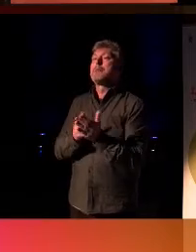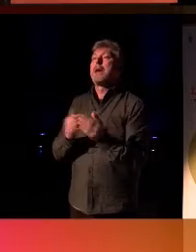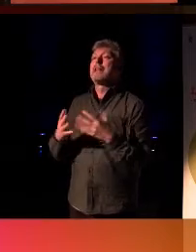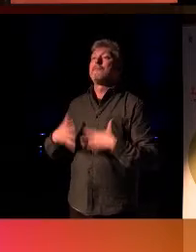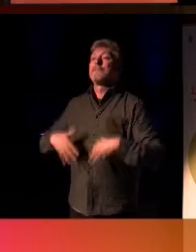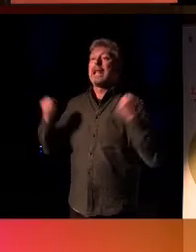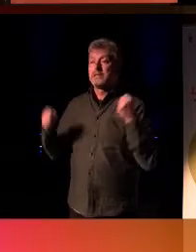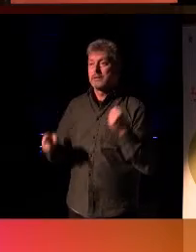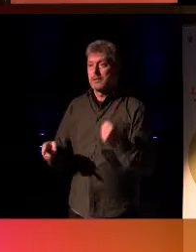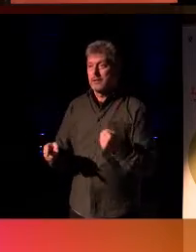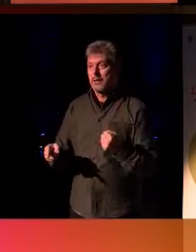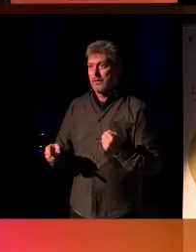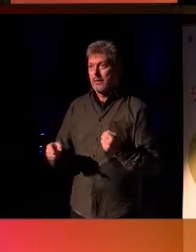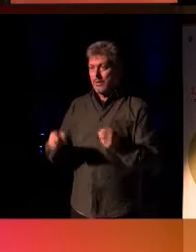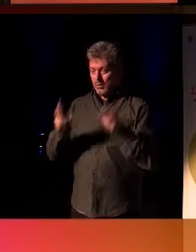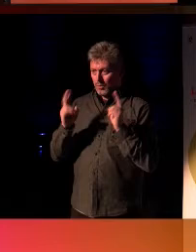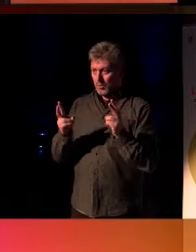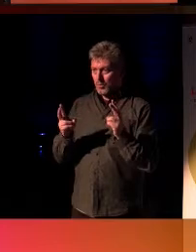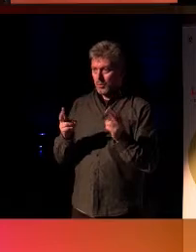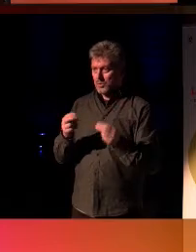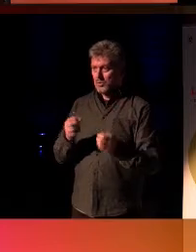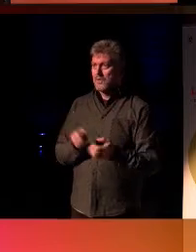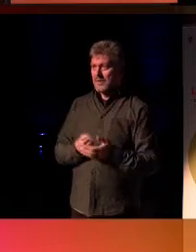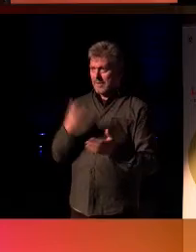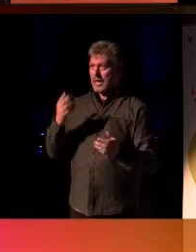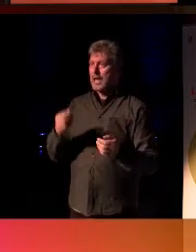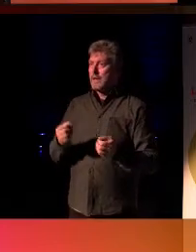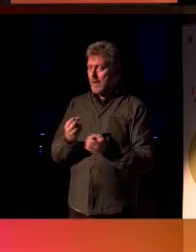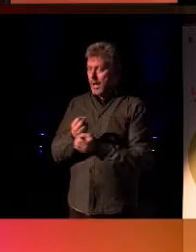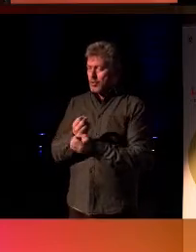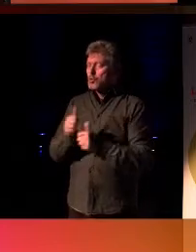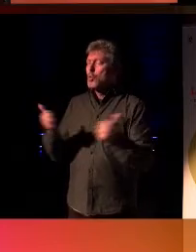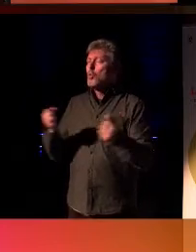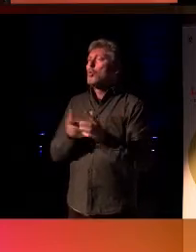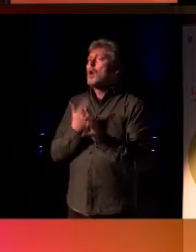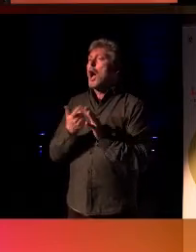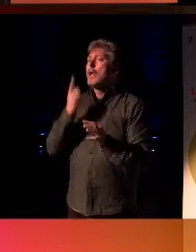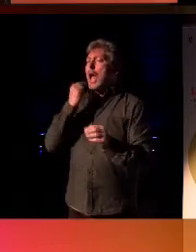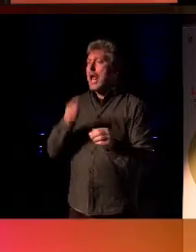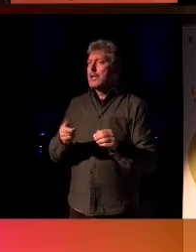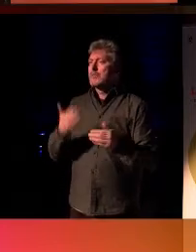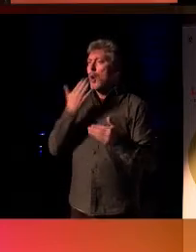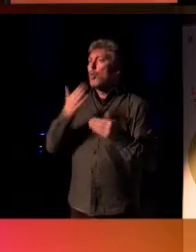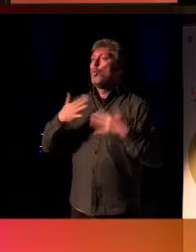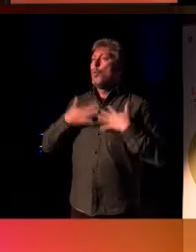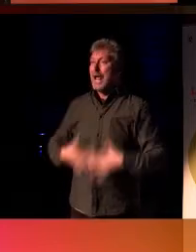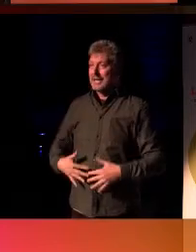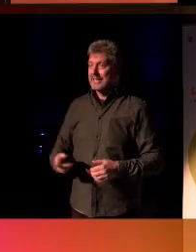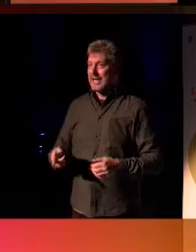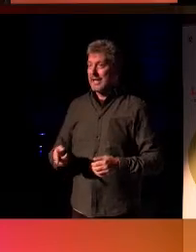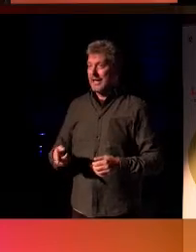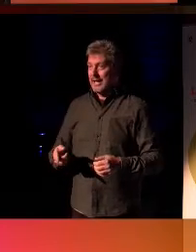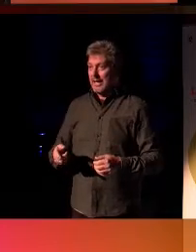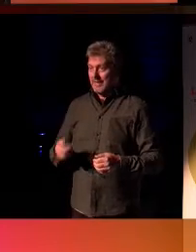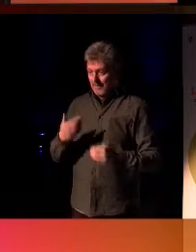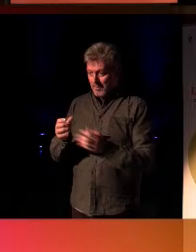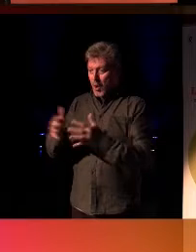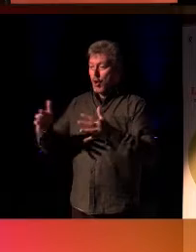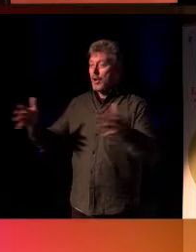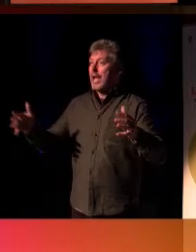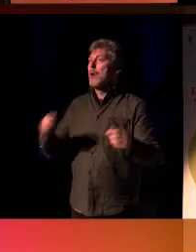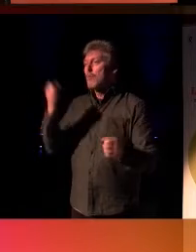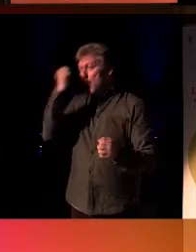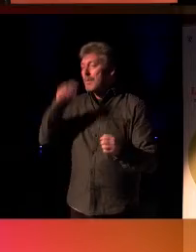seg at vi får en stor økning i antallet eldre med god helse. Vi må huske på at det er en ressurs som bare vokser og